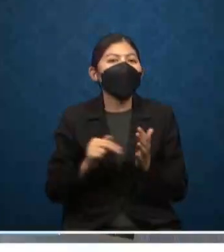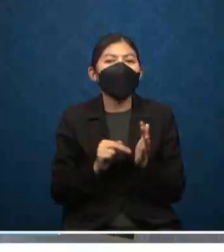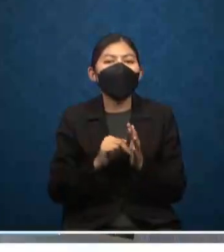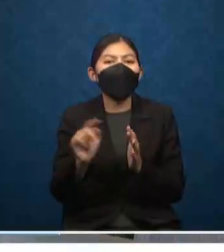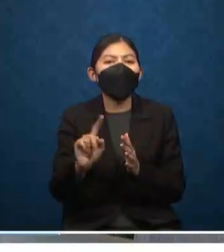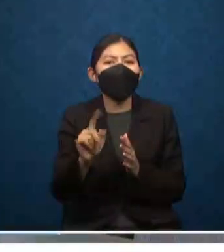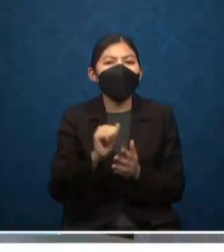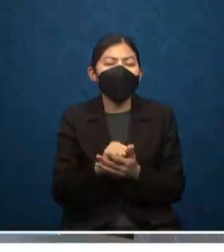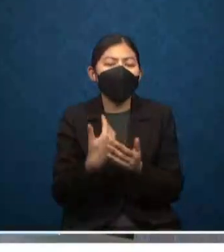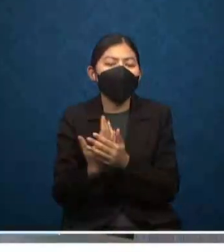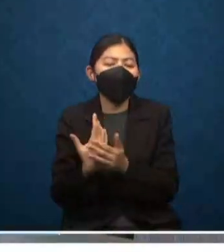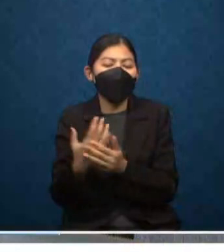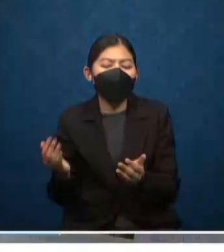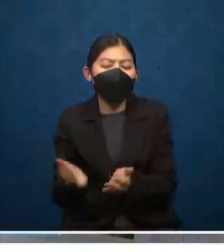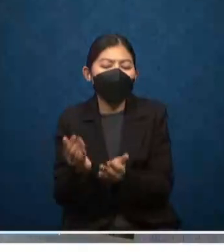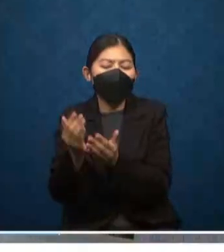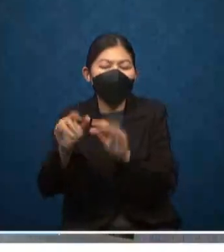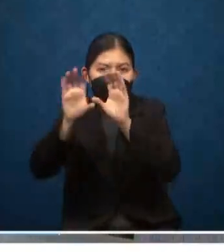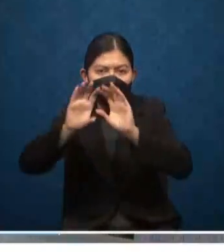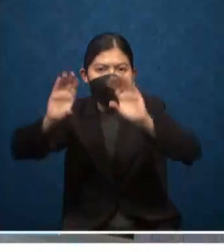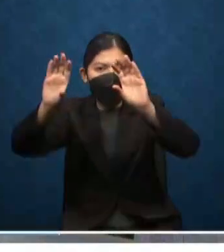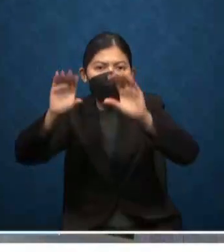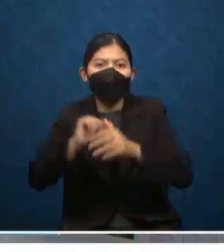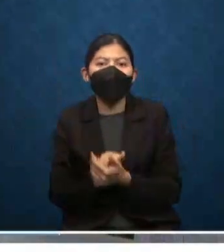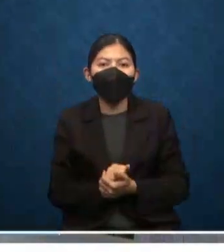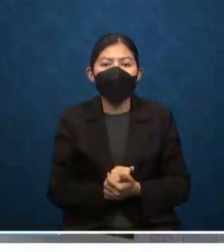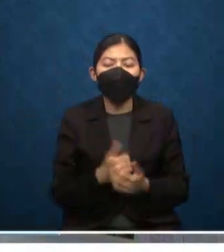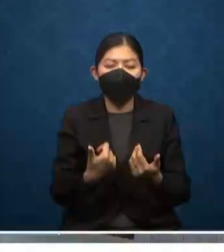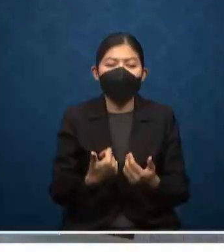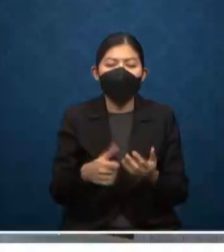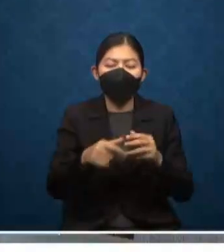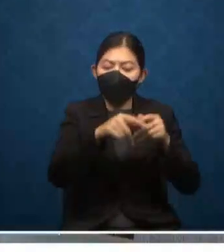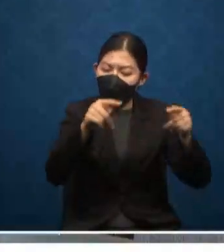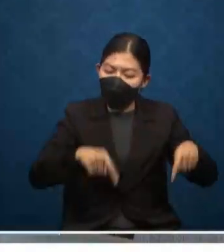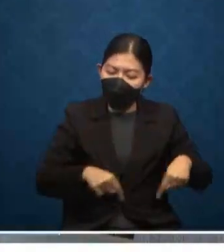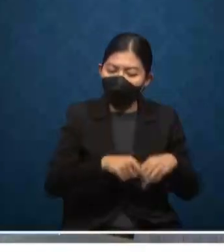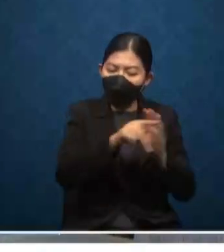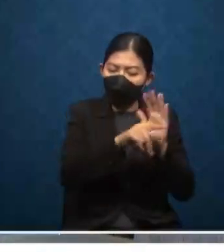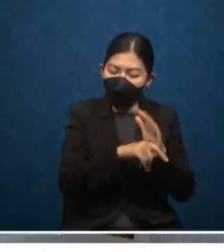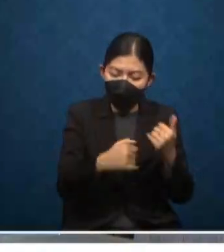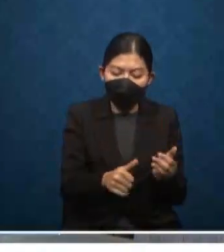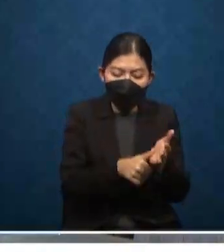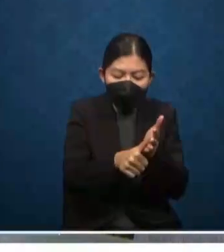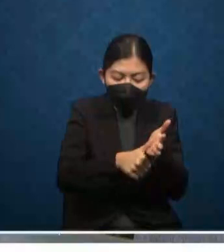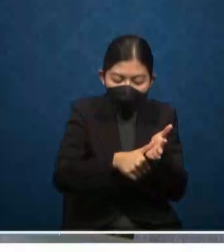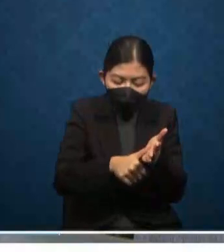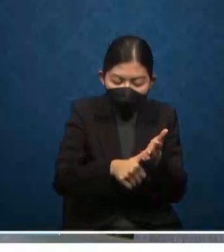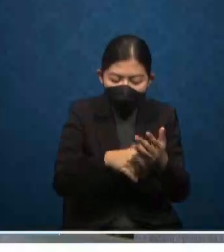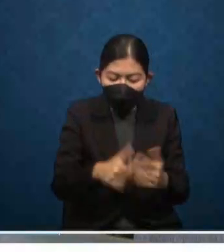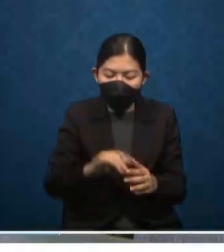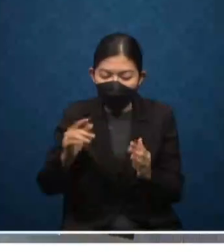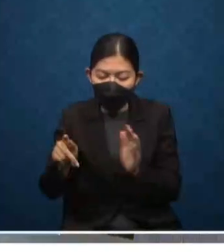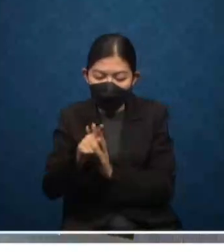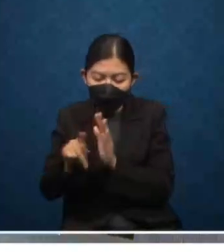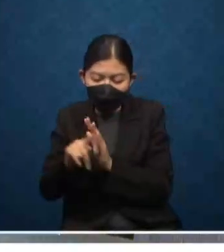ดหนุนของรัฐบาลปรากฏว่ากฎหมายฉบับนี้เมื่อมีการแก้ไขเนี่ยในกฎหมายฉบับใหม่ฉบับ